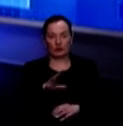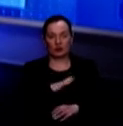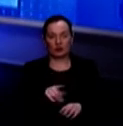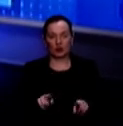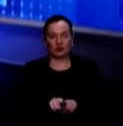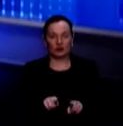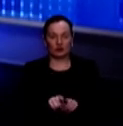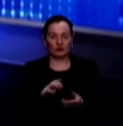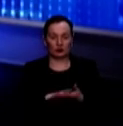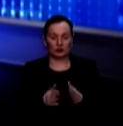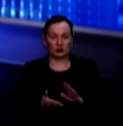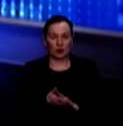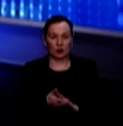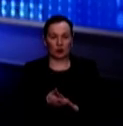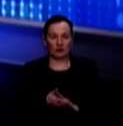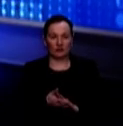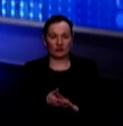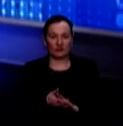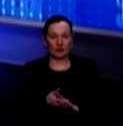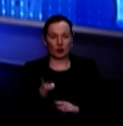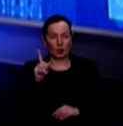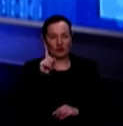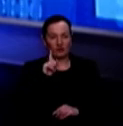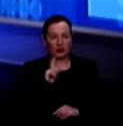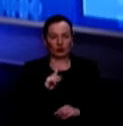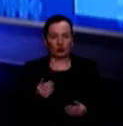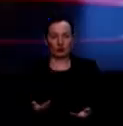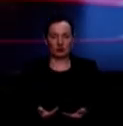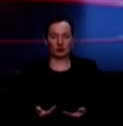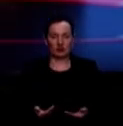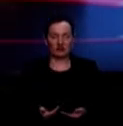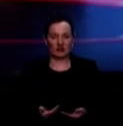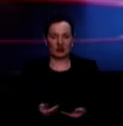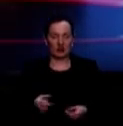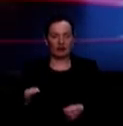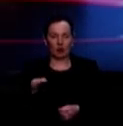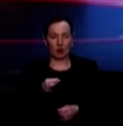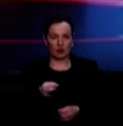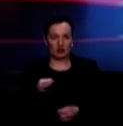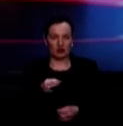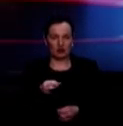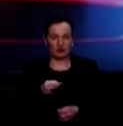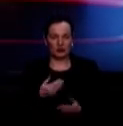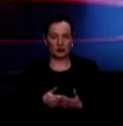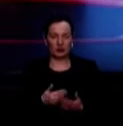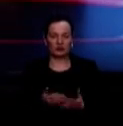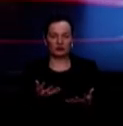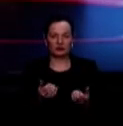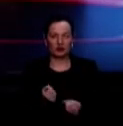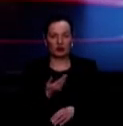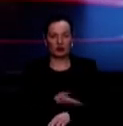однакові умови комфортного проживання в області. Наприклад, взяти Полтавську